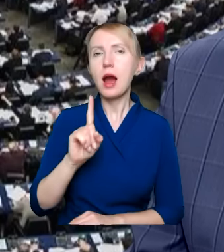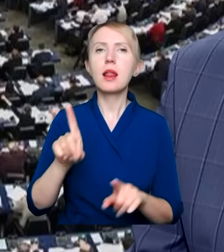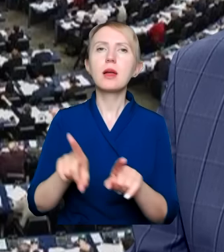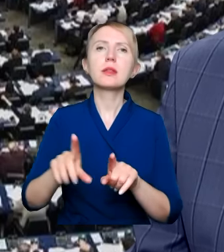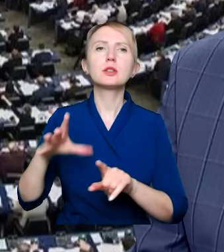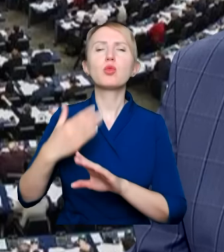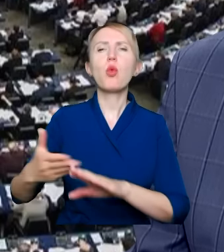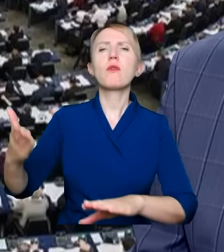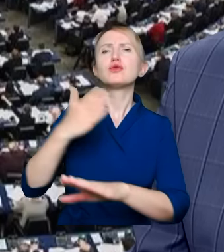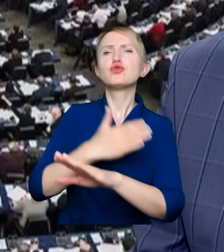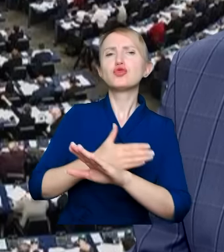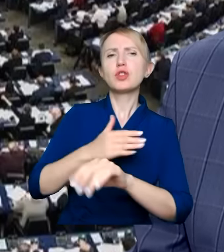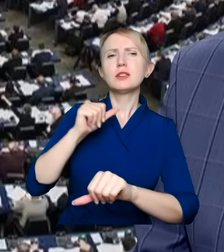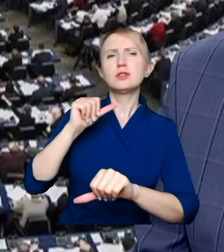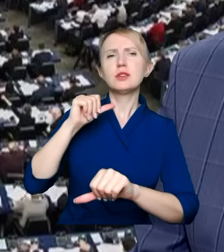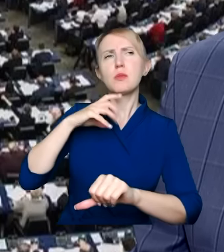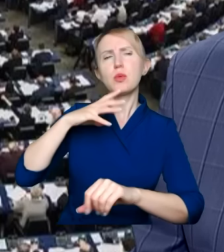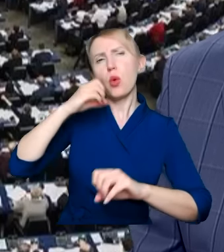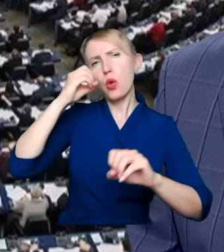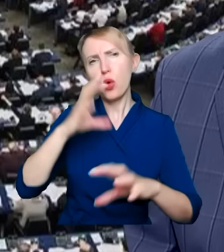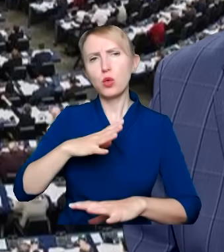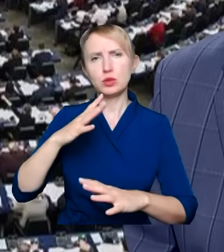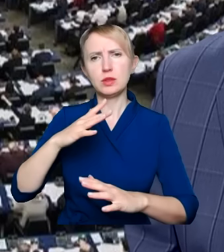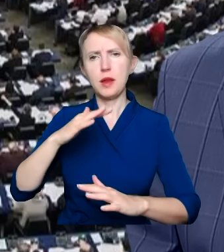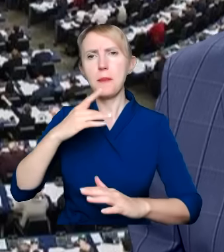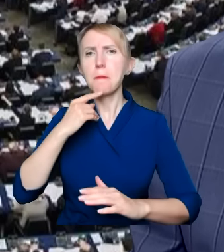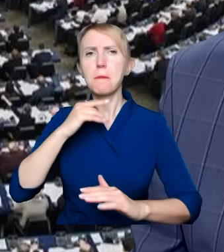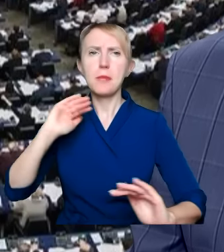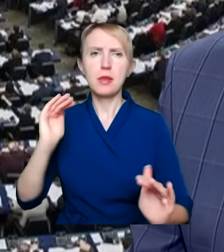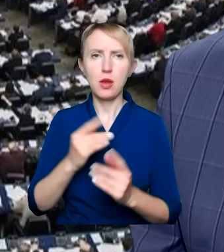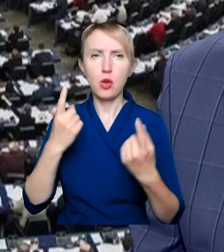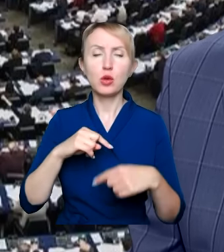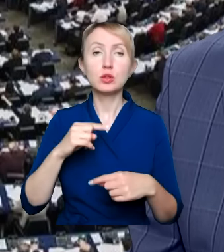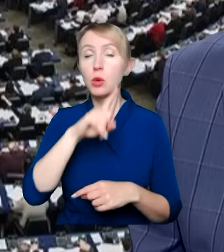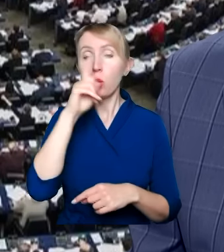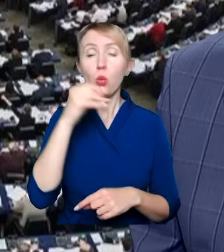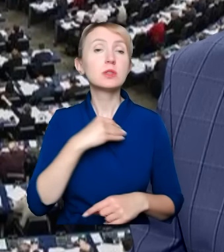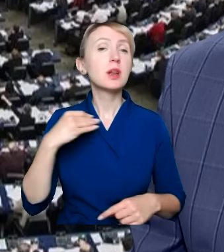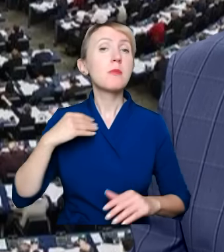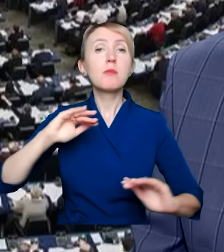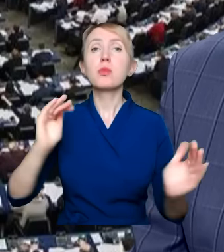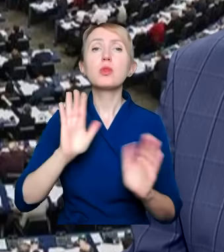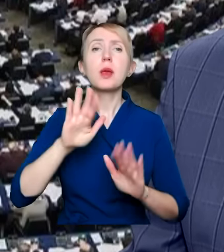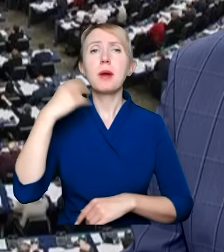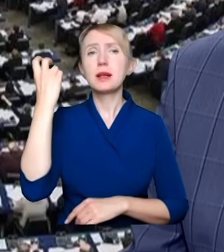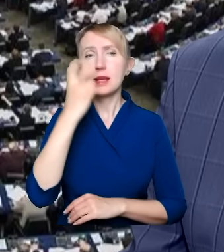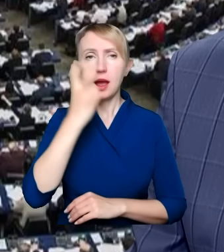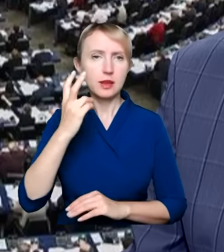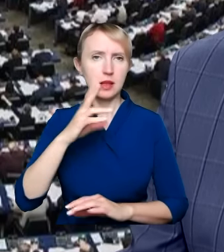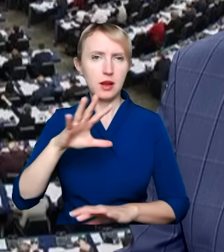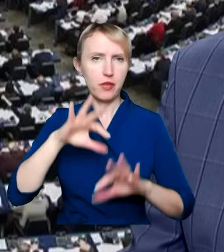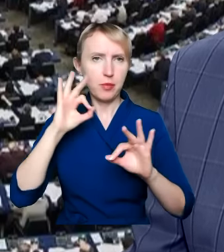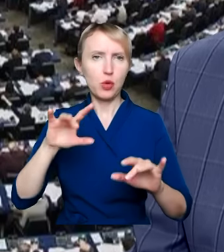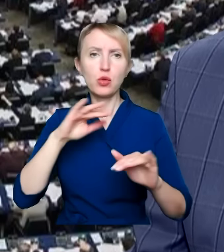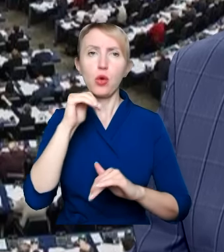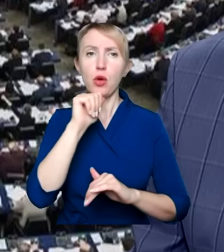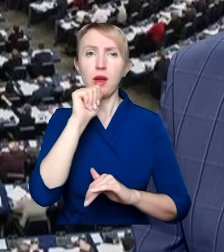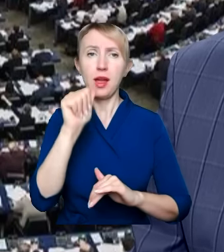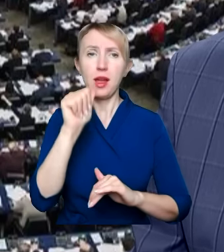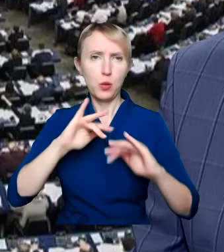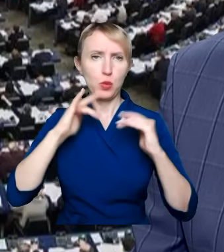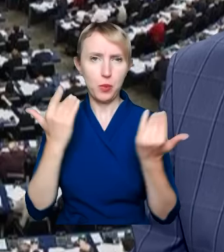gorsze lata znaczy Polacy są w mniejszym stopniu zainteresowani wyborami do Parlamentu Europejskiego wydaje się że nadal